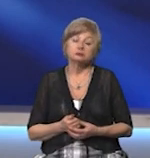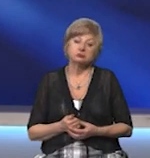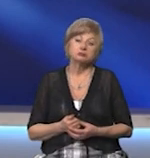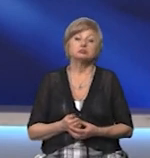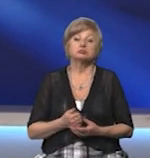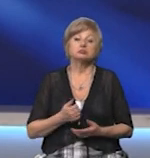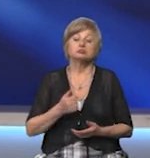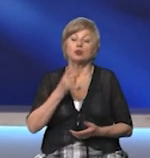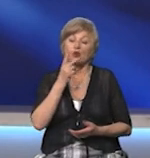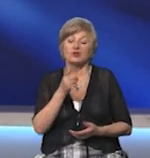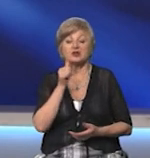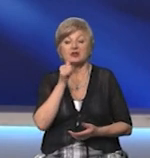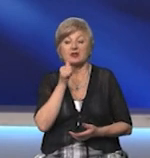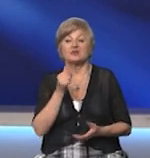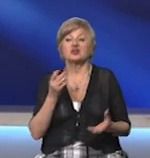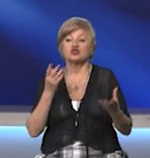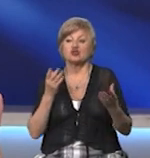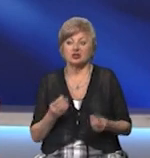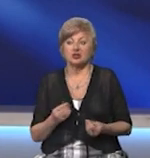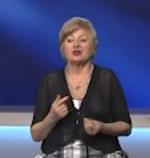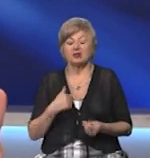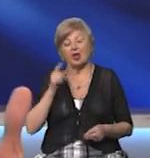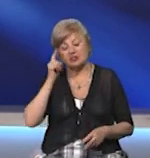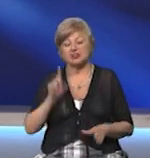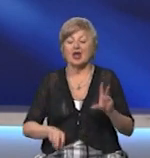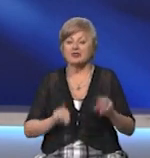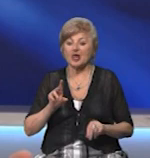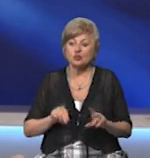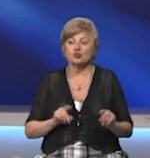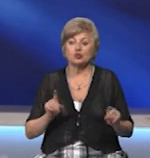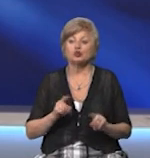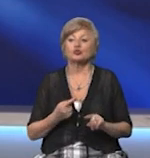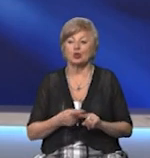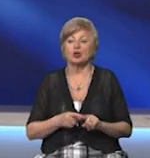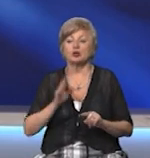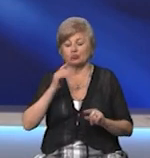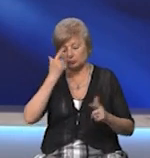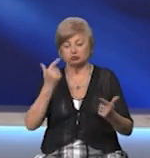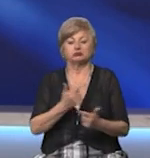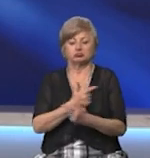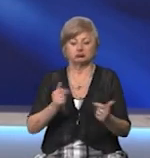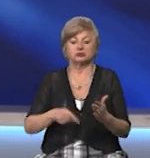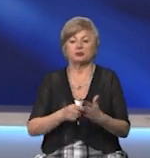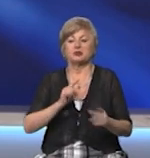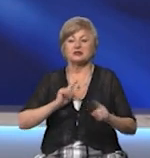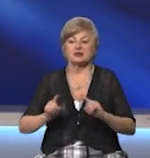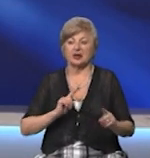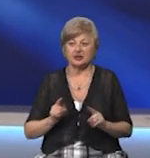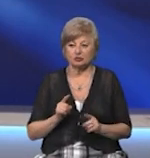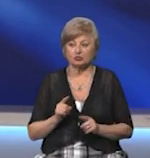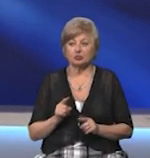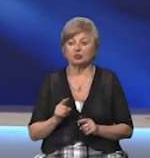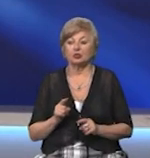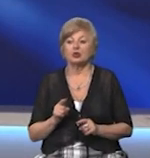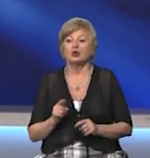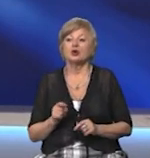Побачити завтрашній день, скажімо так. Я дуже надіюсь, що ця концепція буде винесена на сесію міської ради, ну, найближче, як тільки буде